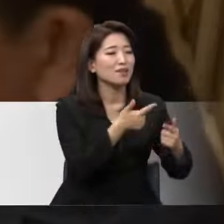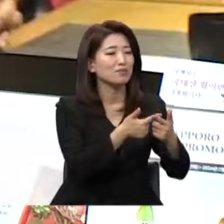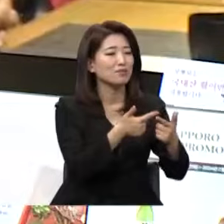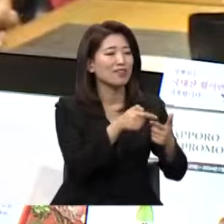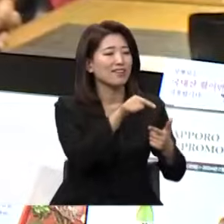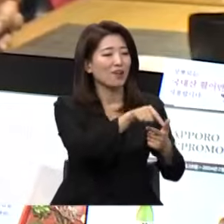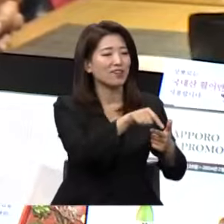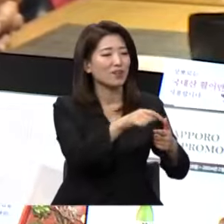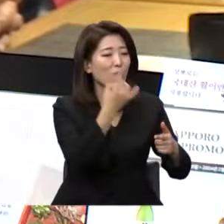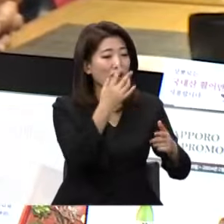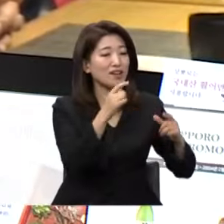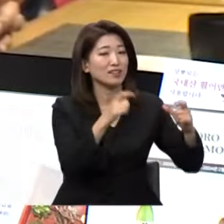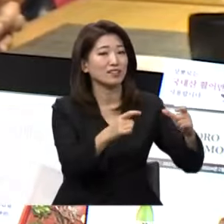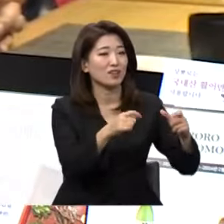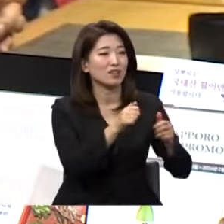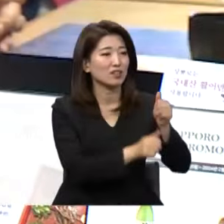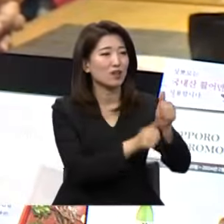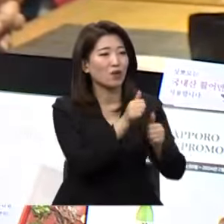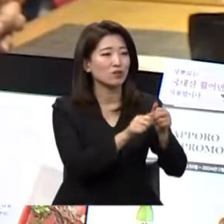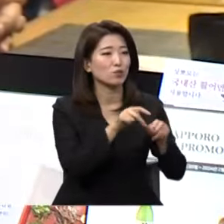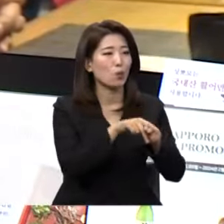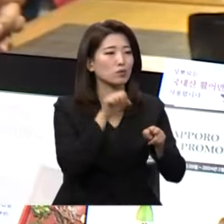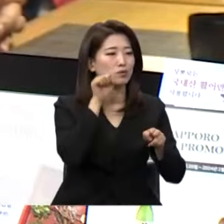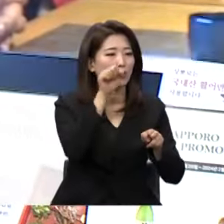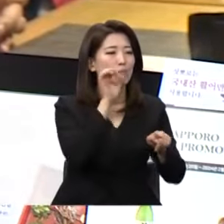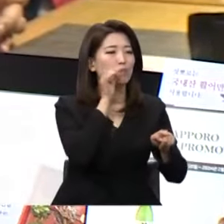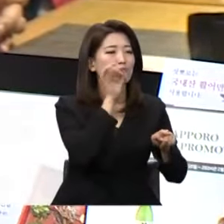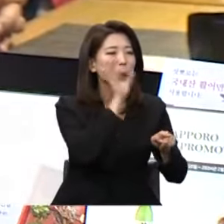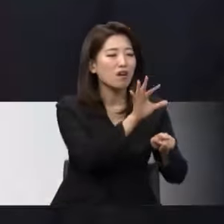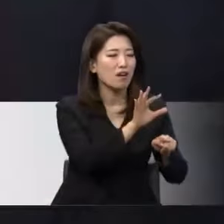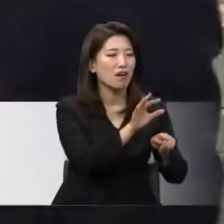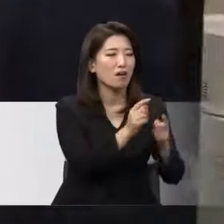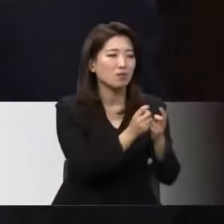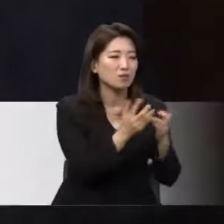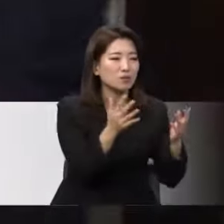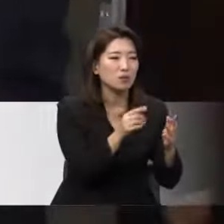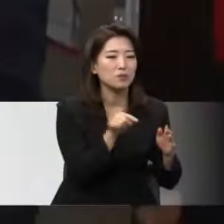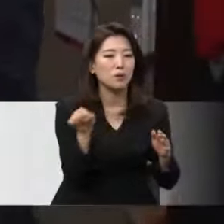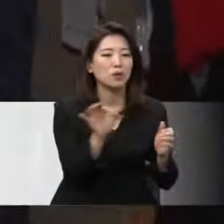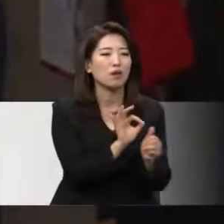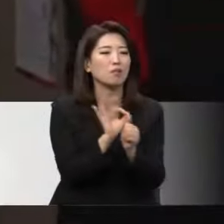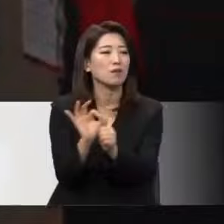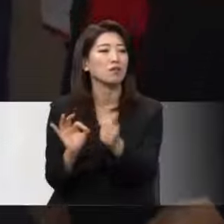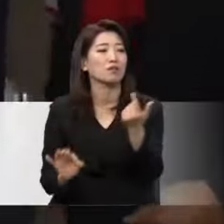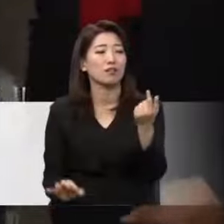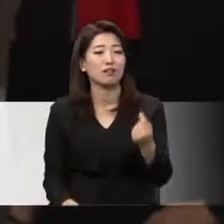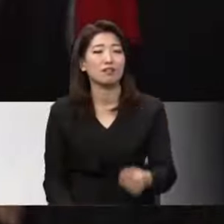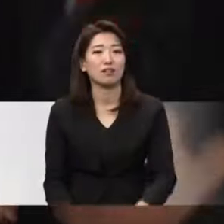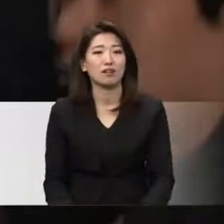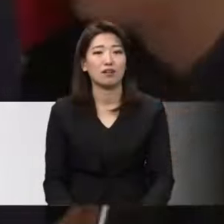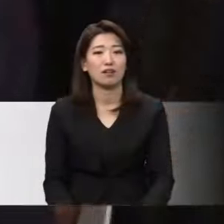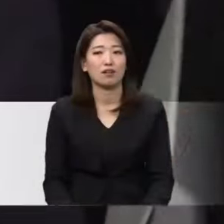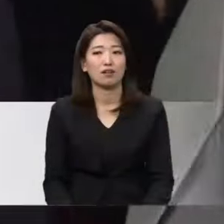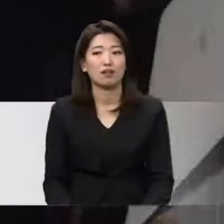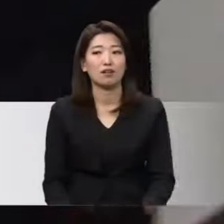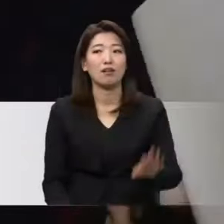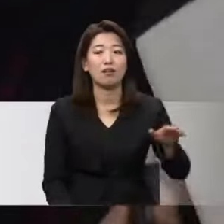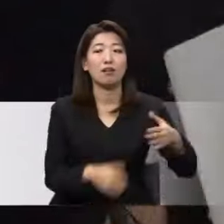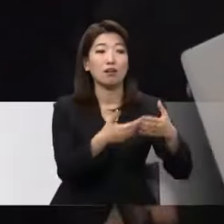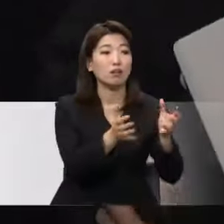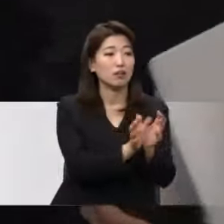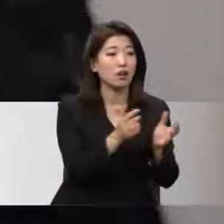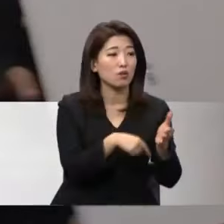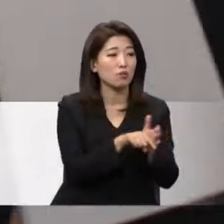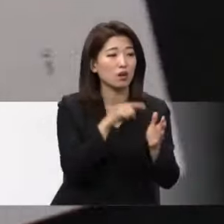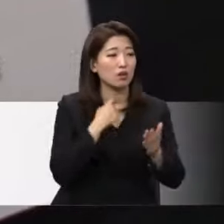그리고 당에 대한 헌신을 말씀하시던데 당에 대한 헌신을 말씀하시기 이전에 우리 북구 지역의 지역 주민들과 지역에